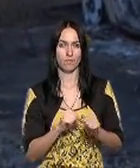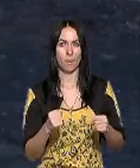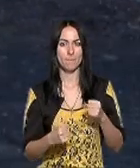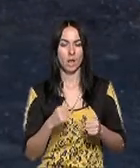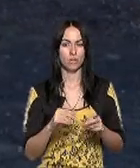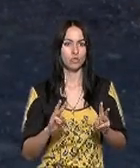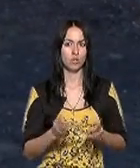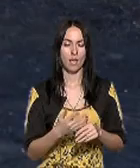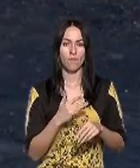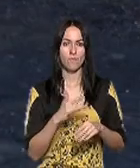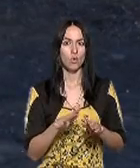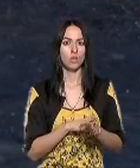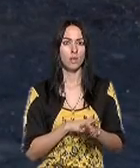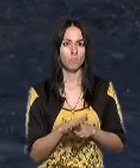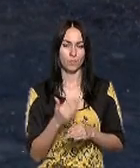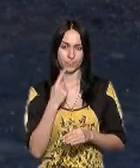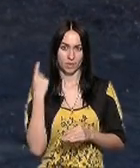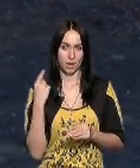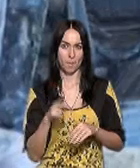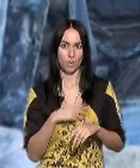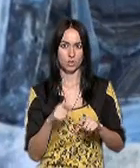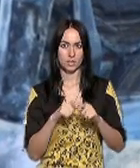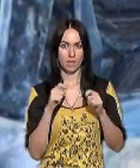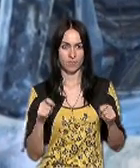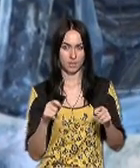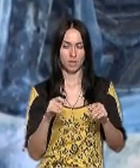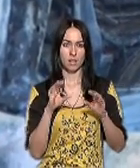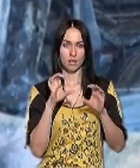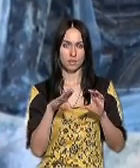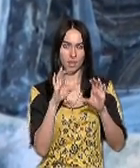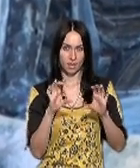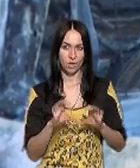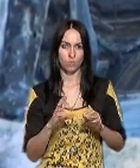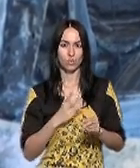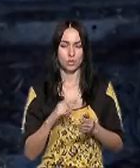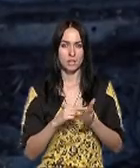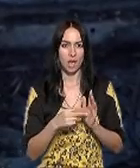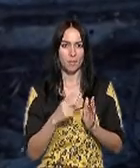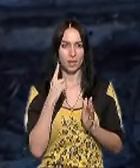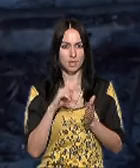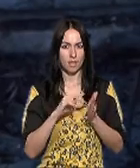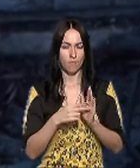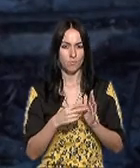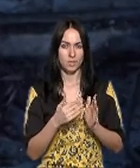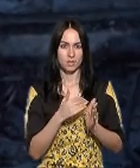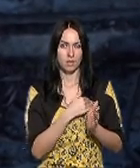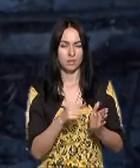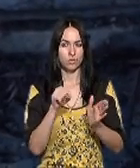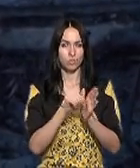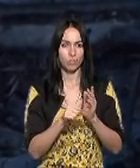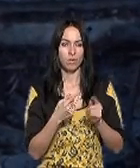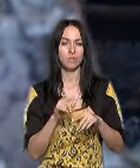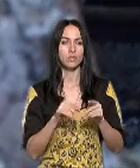Машина вигоріла вщент. Напередодні поліція відкрила провадження за статтею «Замах на умисне вбивство». Серед версій слідчі розглядають професійну